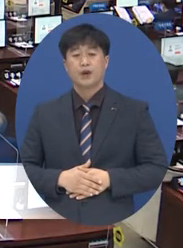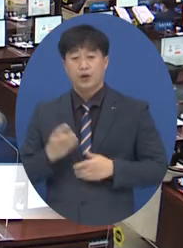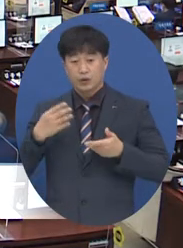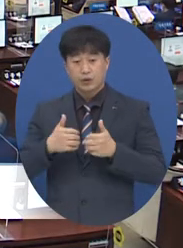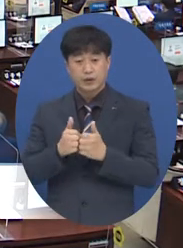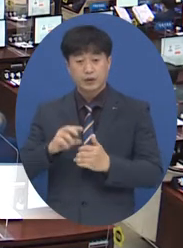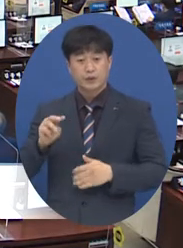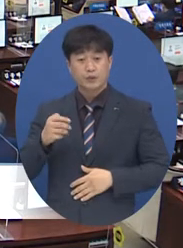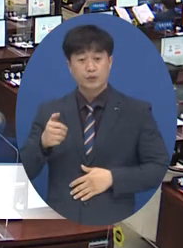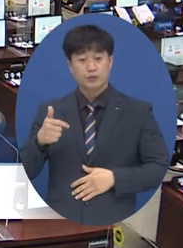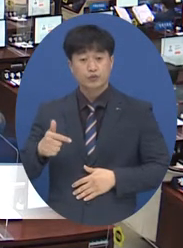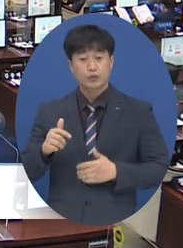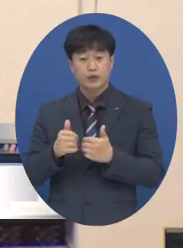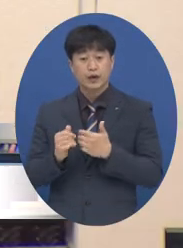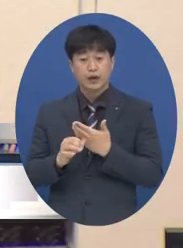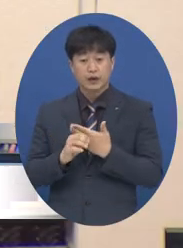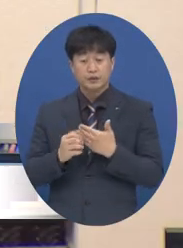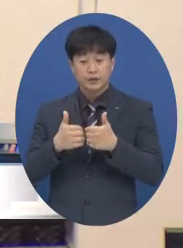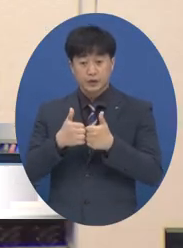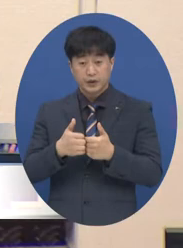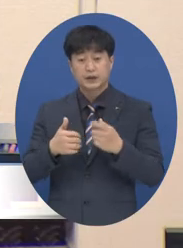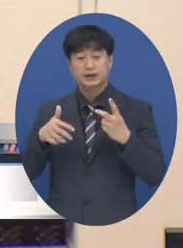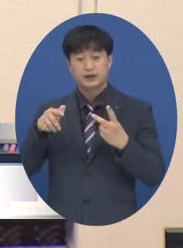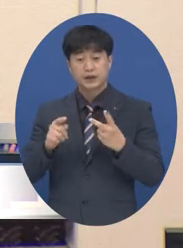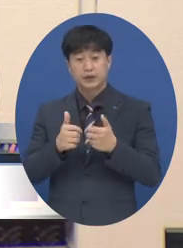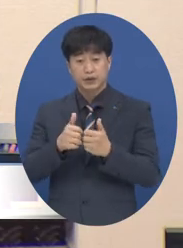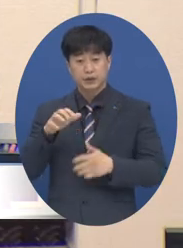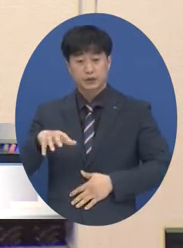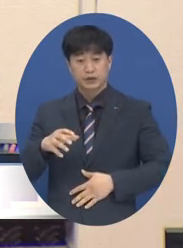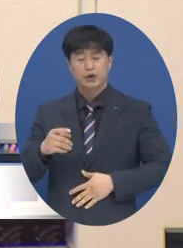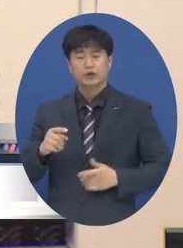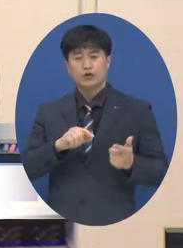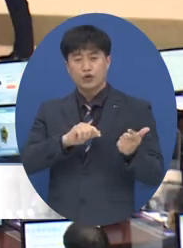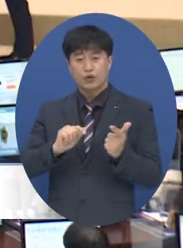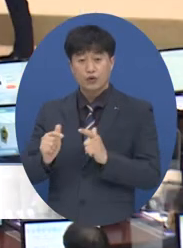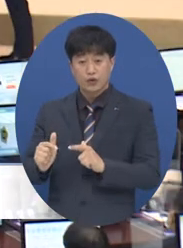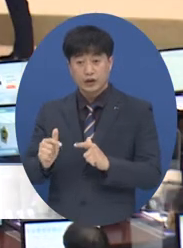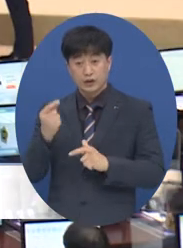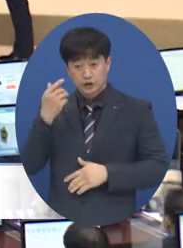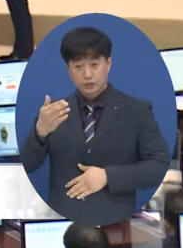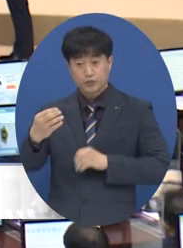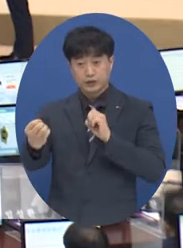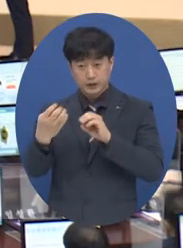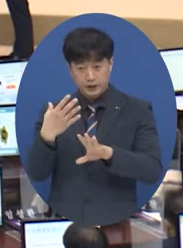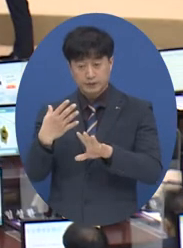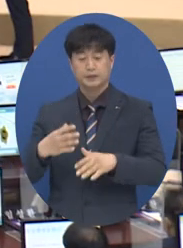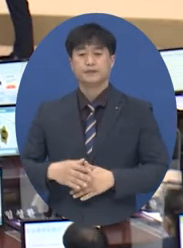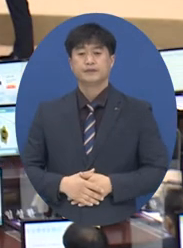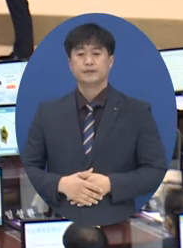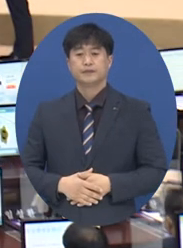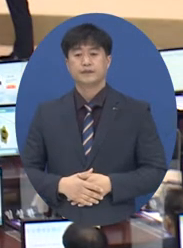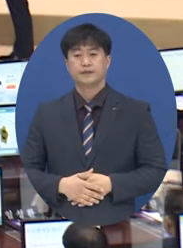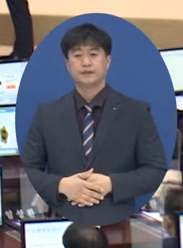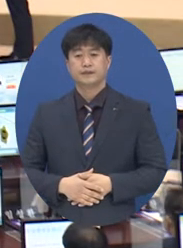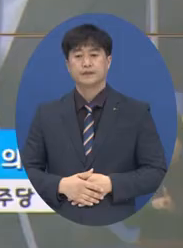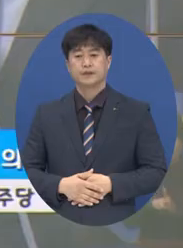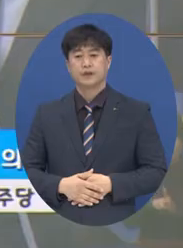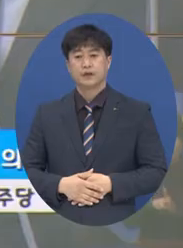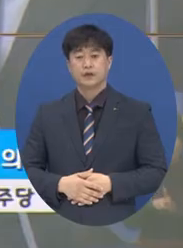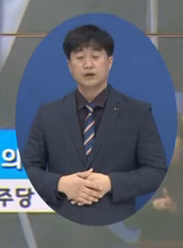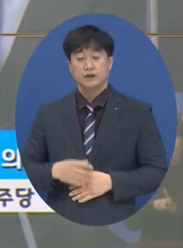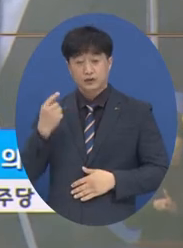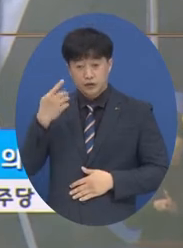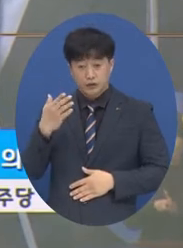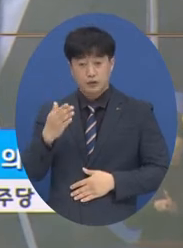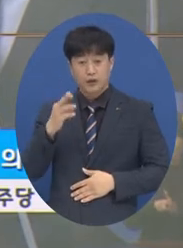경기도 입에 제 356회 정례회 2차 본회의 해선 도정 전반에 관한 지리와 일문일답 이 진행됐습니다 도정